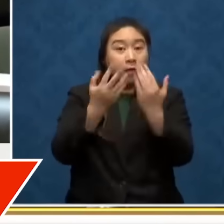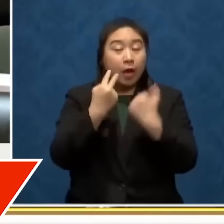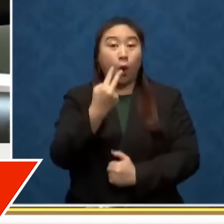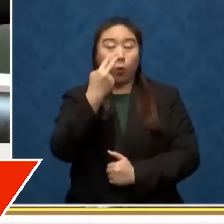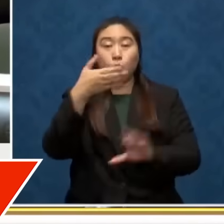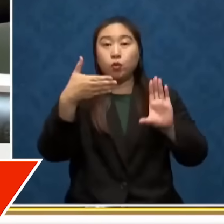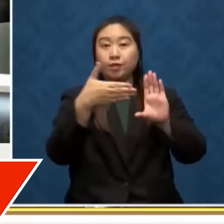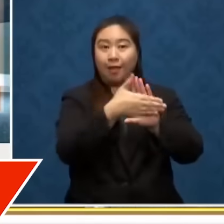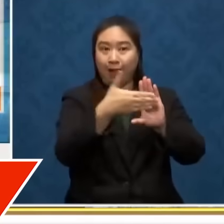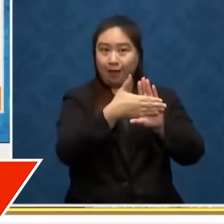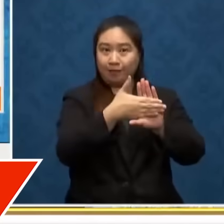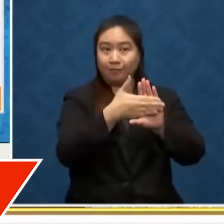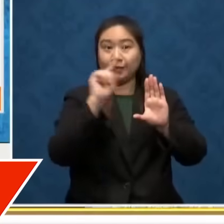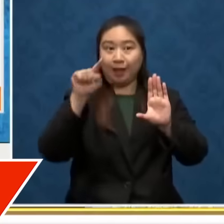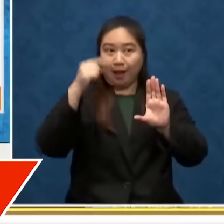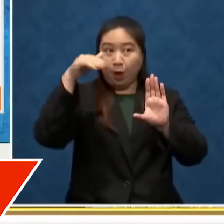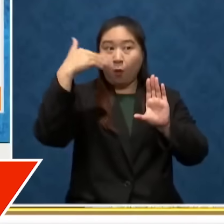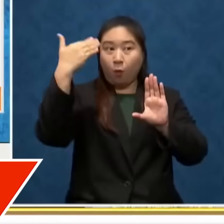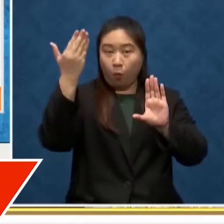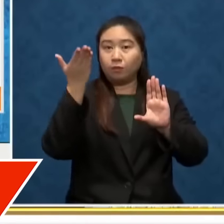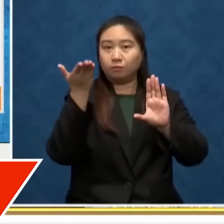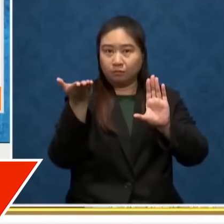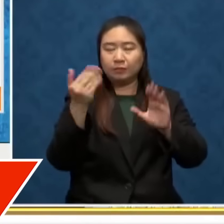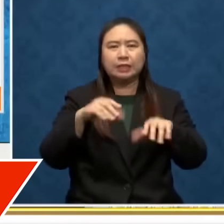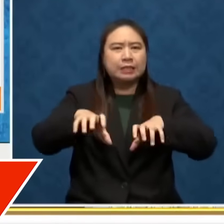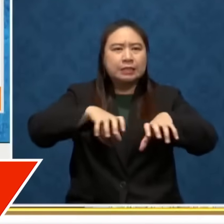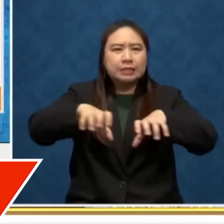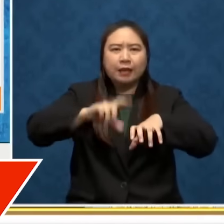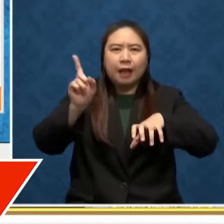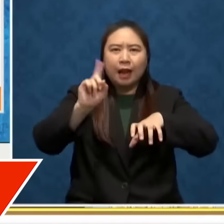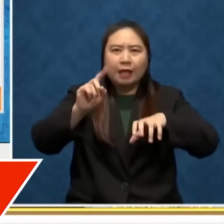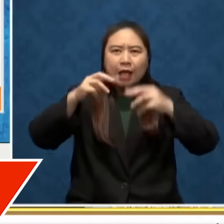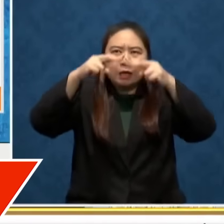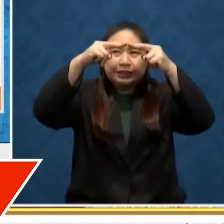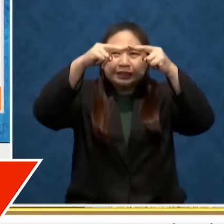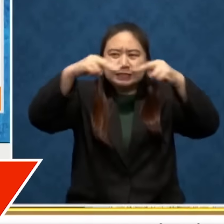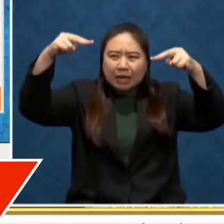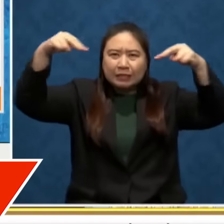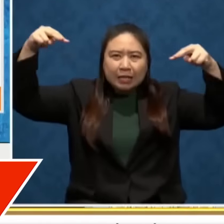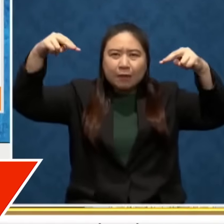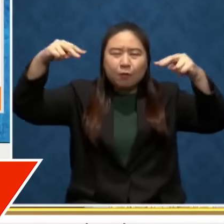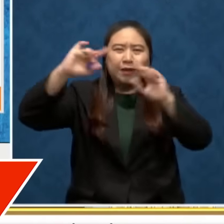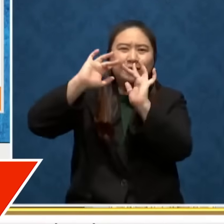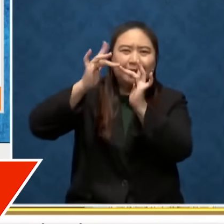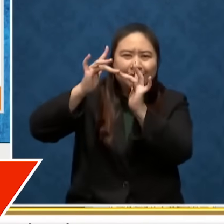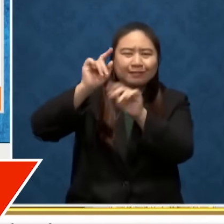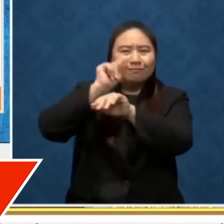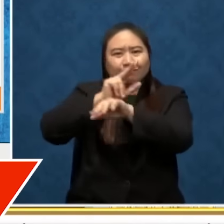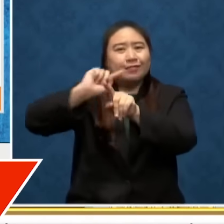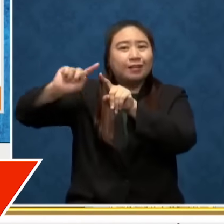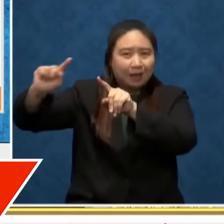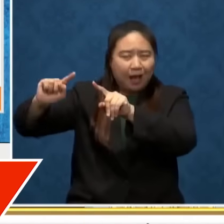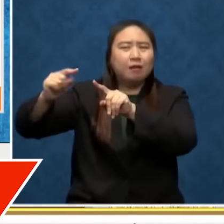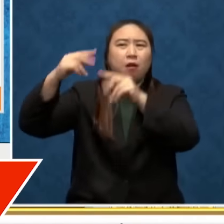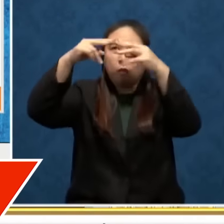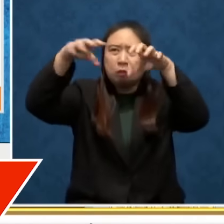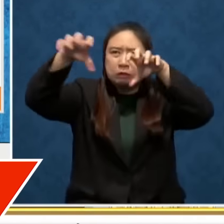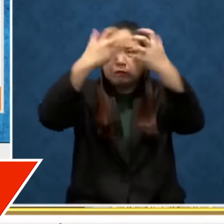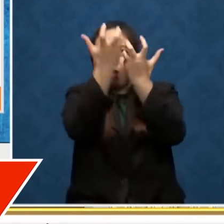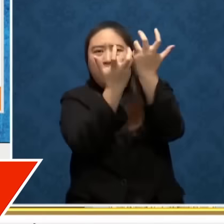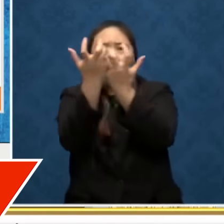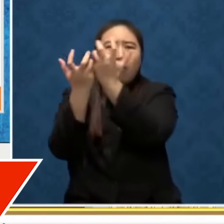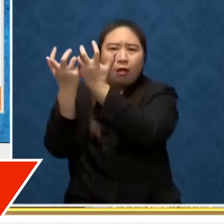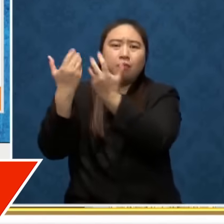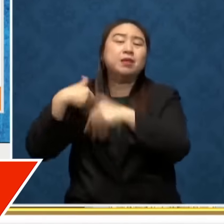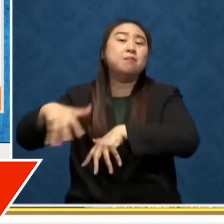ไลด์อันแรกก่อนเลยนะครับเป็นเรื่องของการจัดระเบียบสายสื่อสารนะครับซึ่งได้รับการร้องเรียนอย่างต่อเนื่องจากประชาชนในเขตด